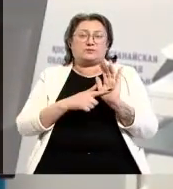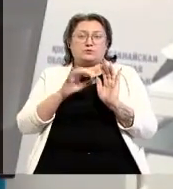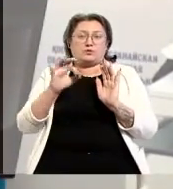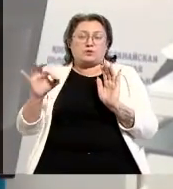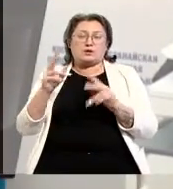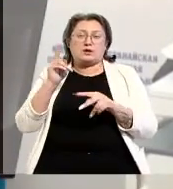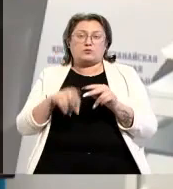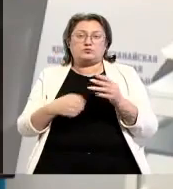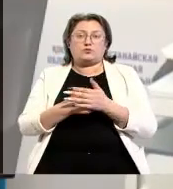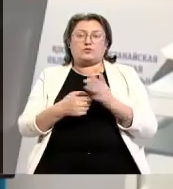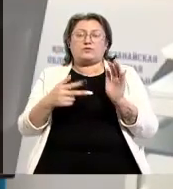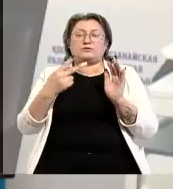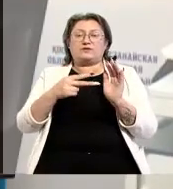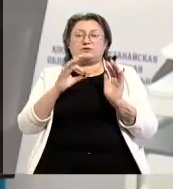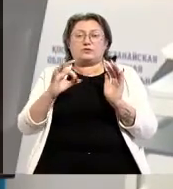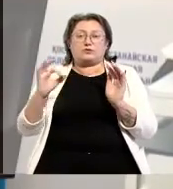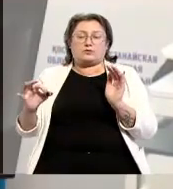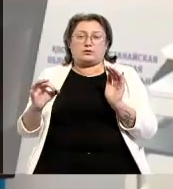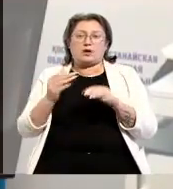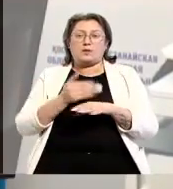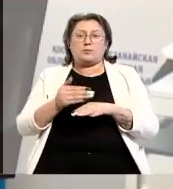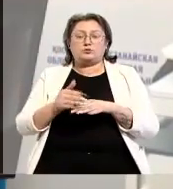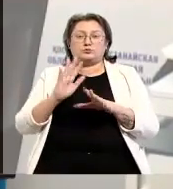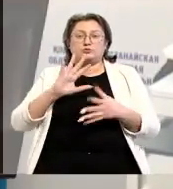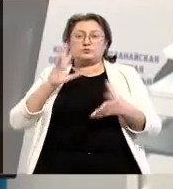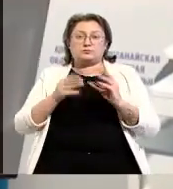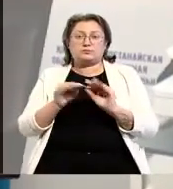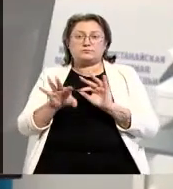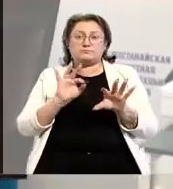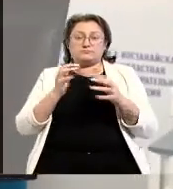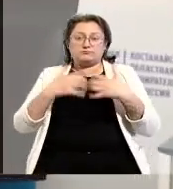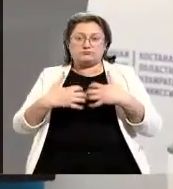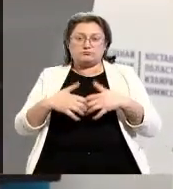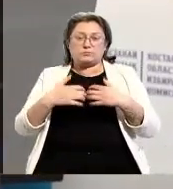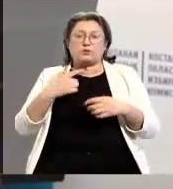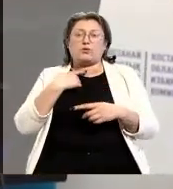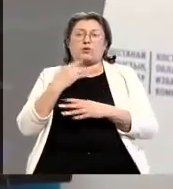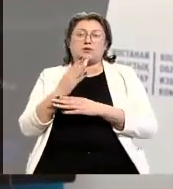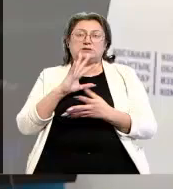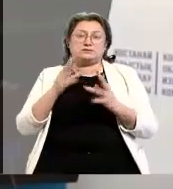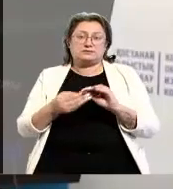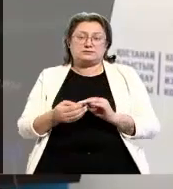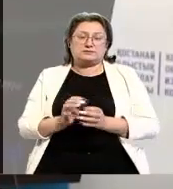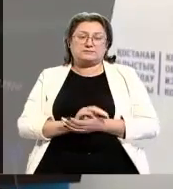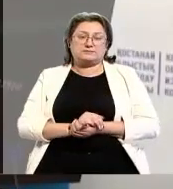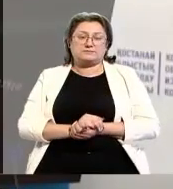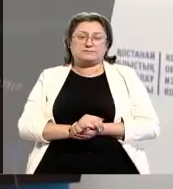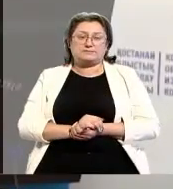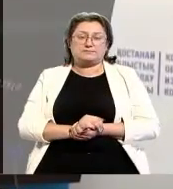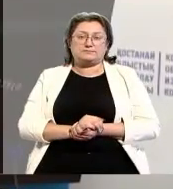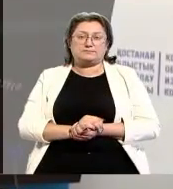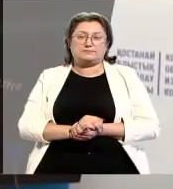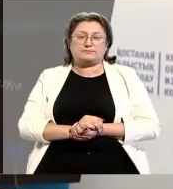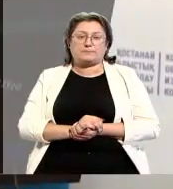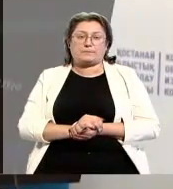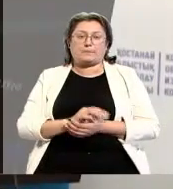20:00. Барлық учаскелер таңғы 7:00-де ашылып, жұмысын кешкі 8-ге дейін жалғастырады. Кейін дауыс бергендердің көрсеткішін анықтайтын болады.